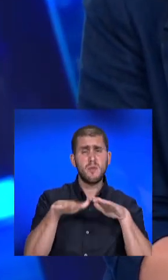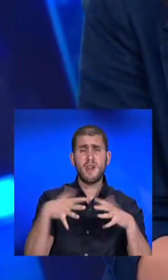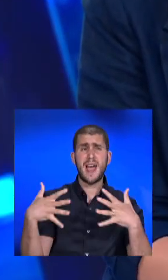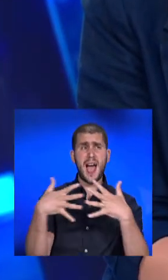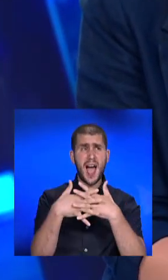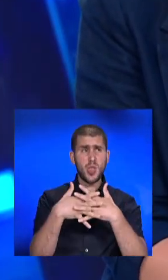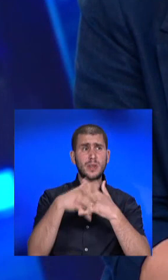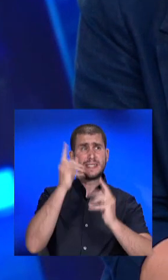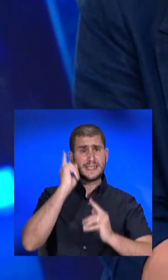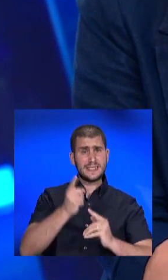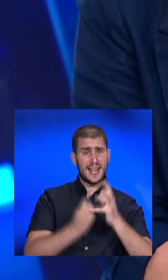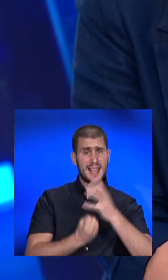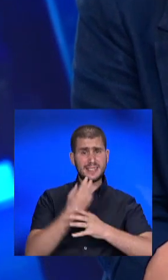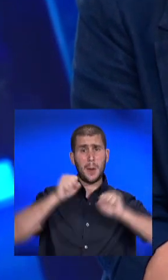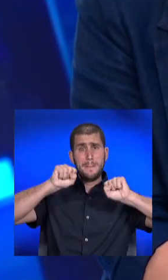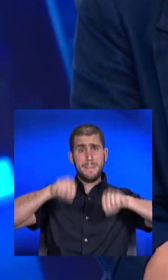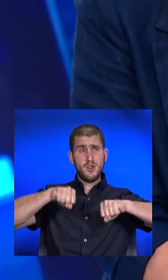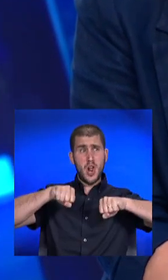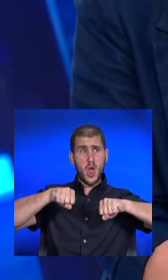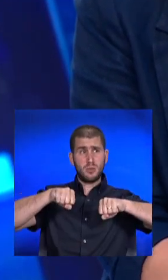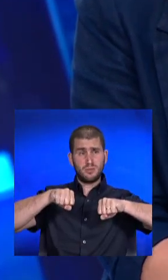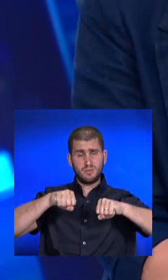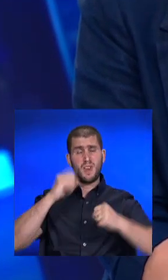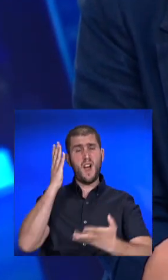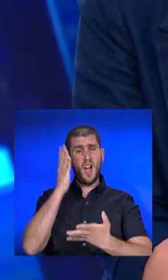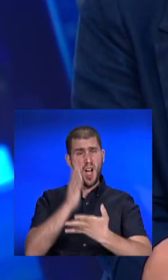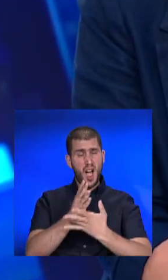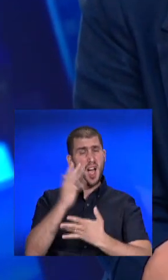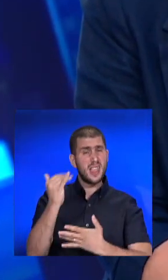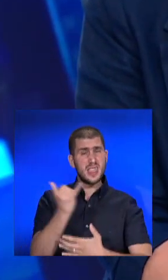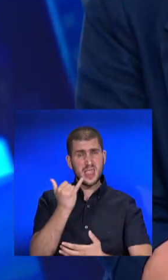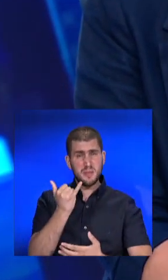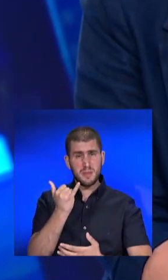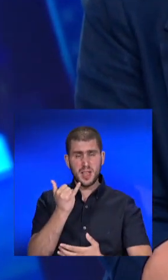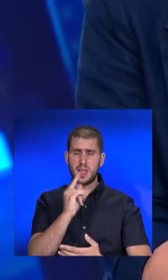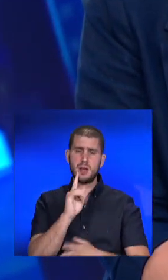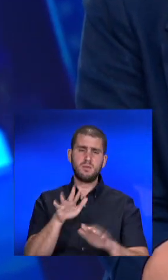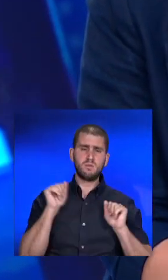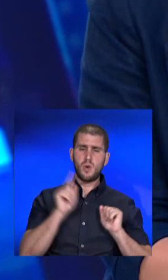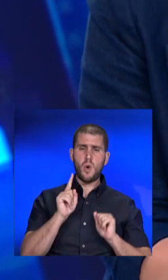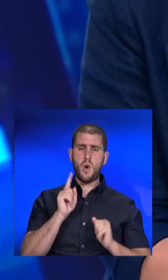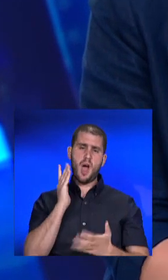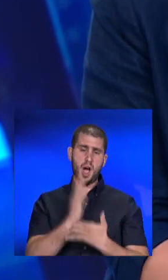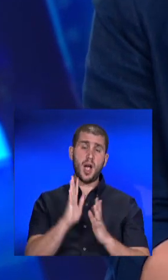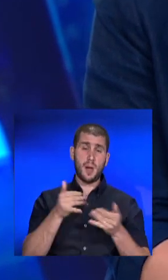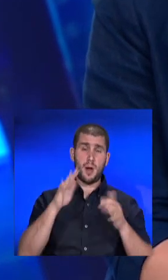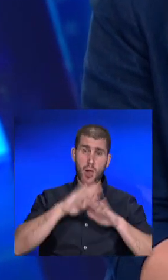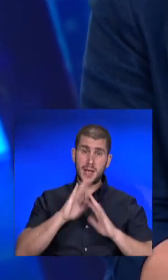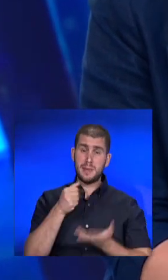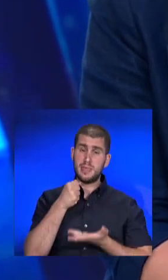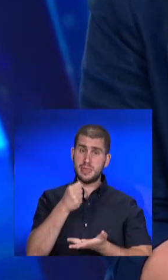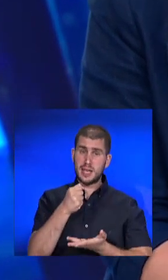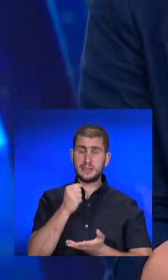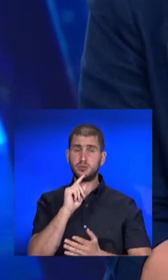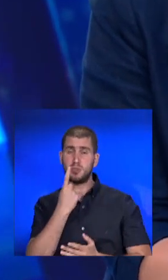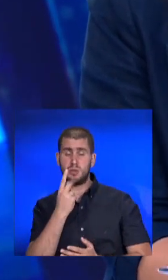שאמורה הייתה לייצר משילות למופת, ההכרעה התמידית היא לא להכריע. וגם הלילה, אם יהיה לנו תקציב חד או